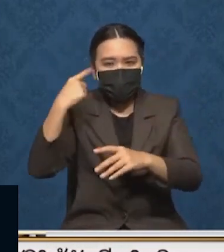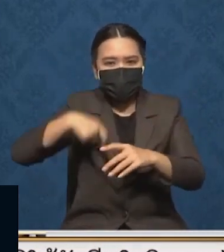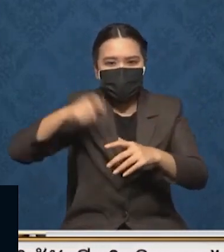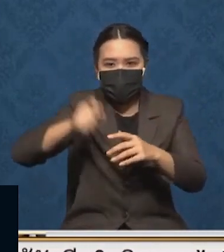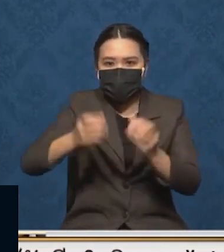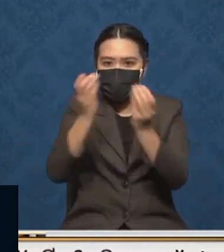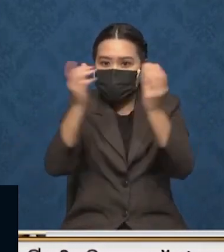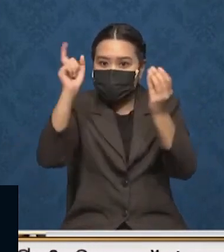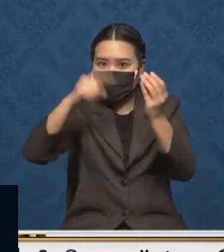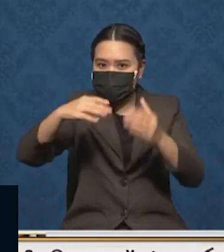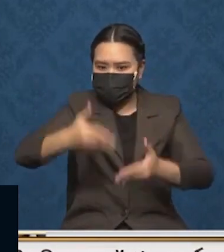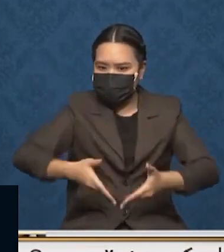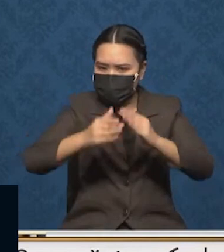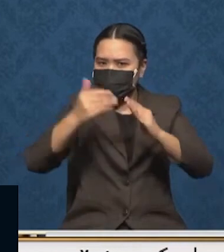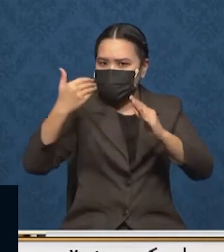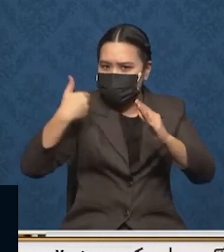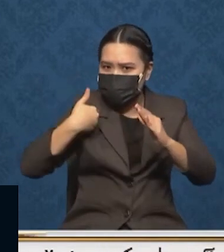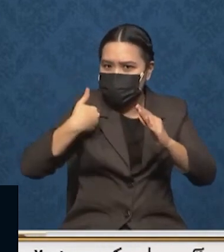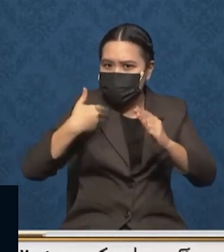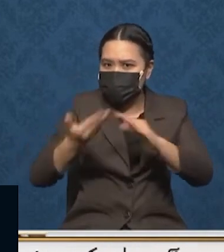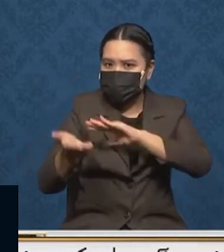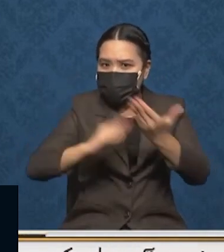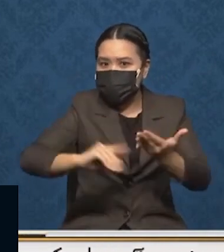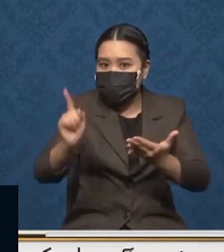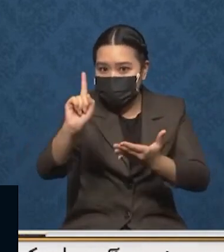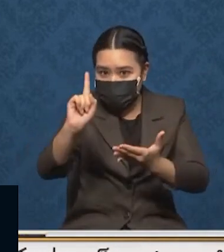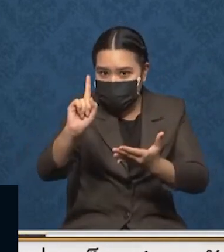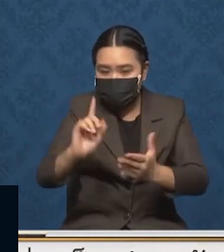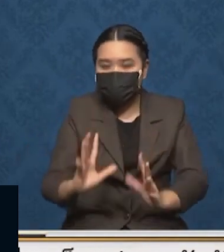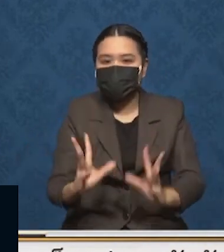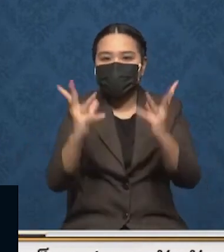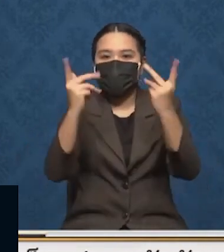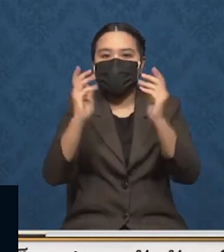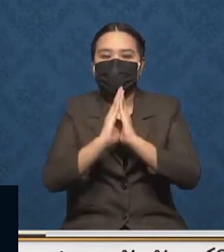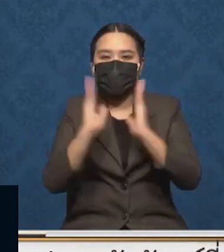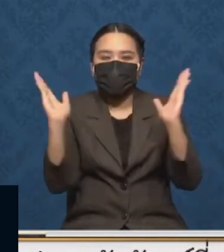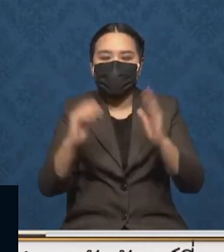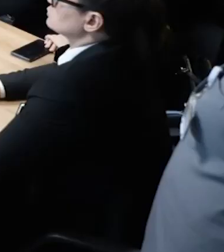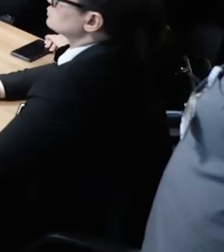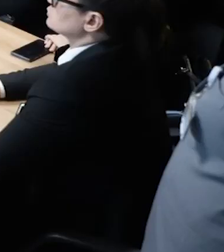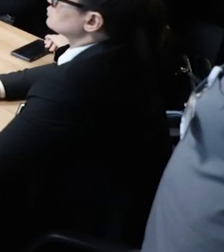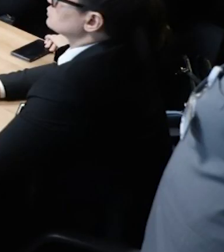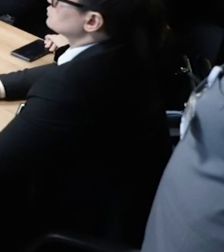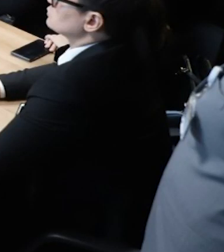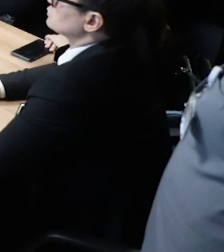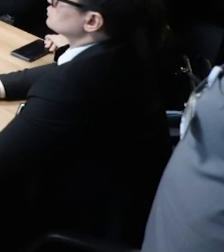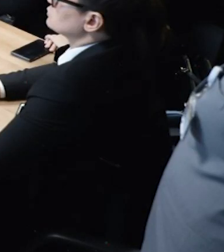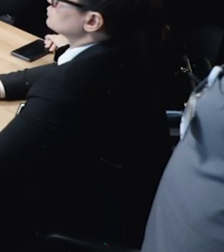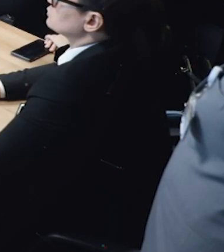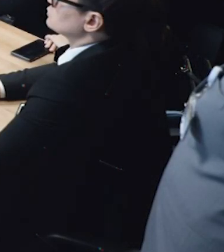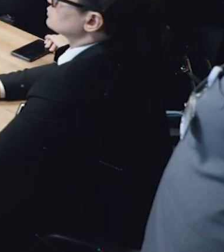มีอีกหรือไม่เอวังก็มีด้วยประการเช่นนั้นครับขอบคุณครับท่านประธานครับ ขอบคุณครับ